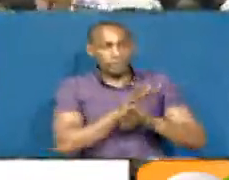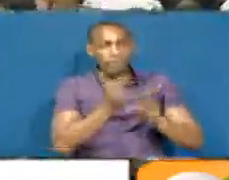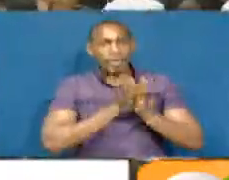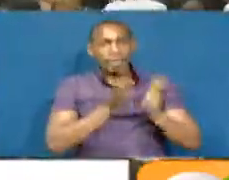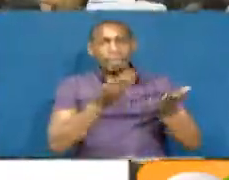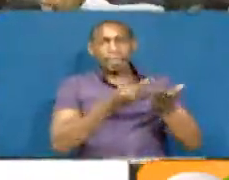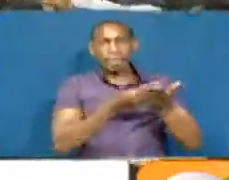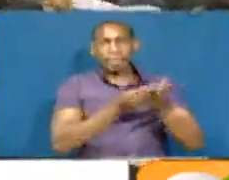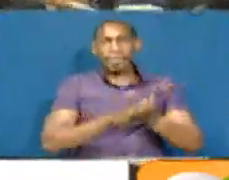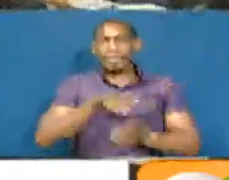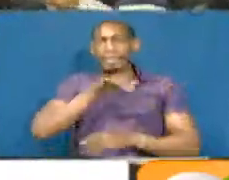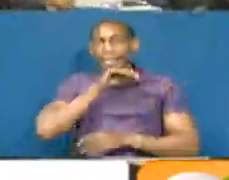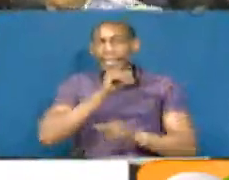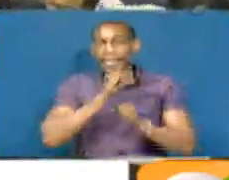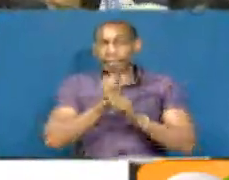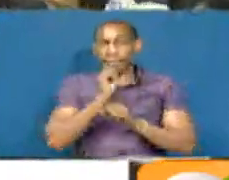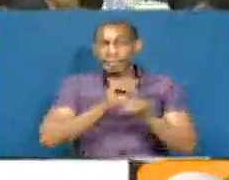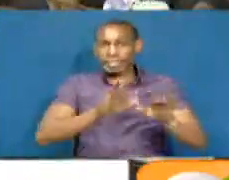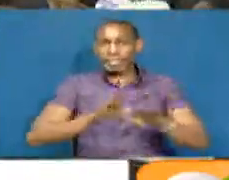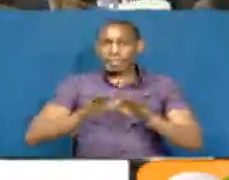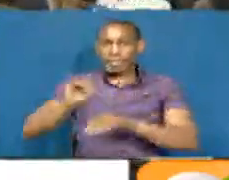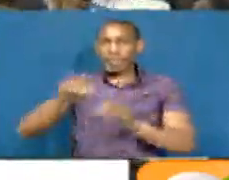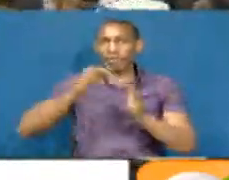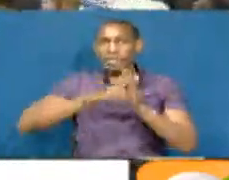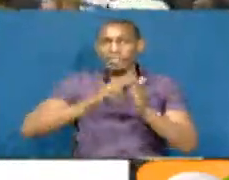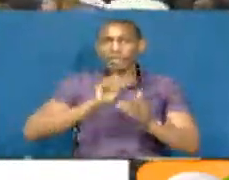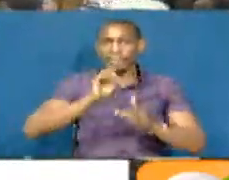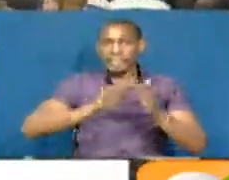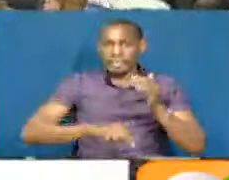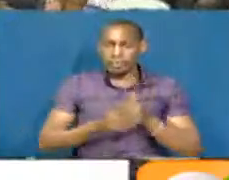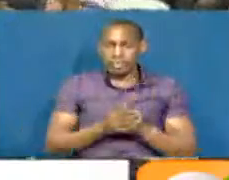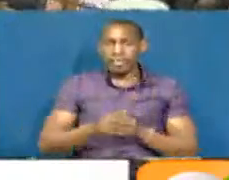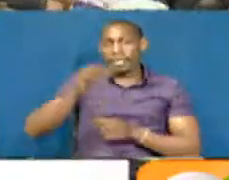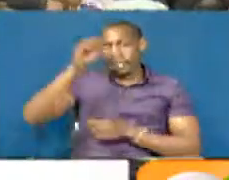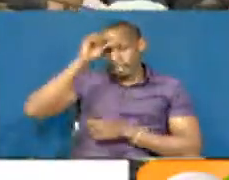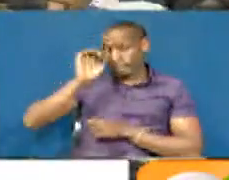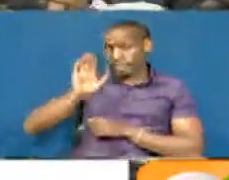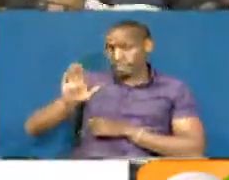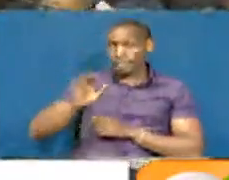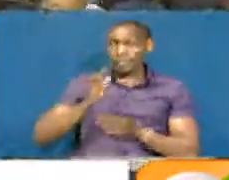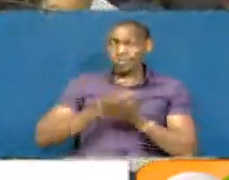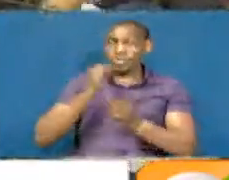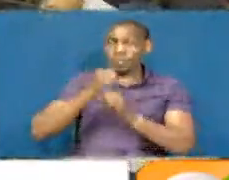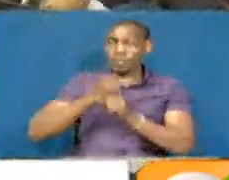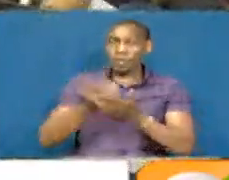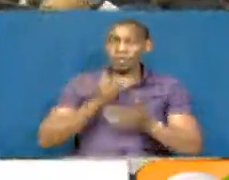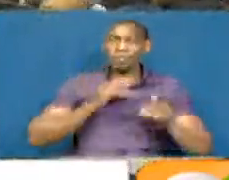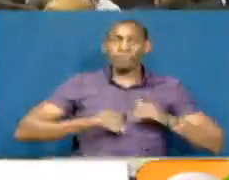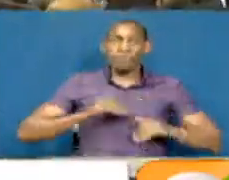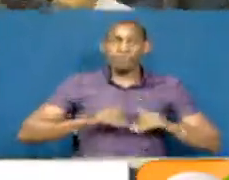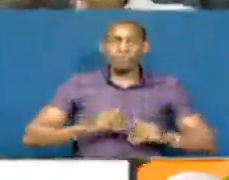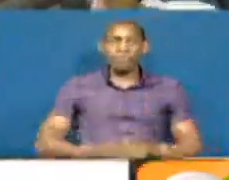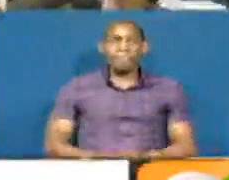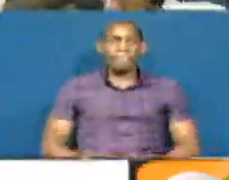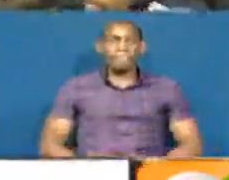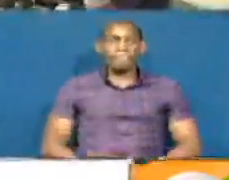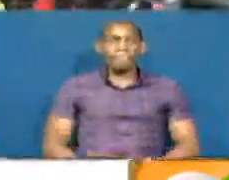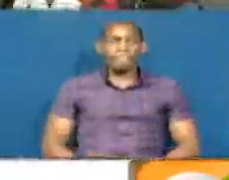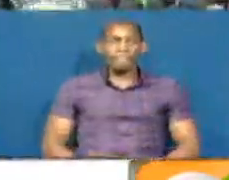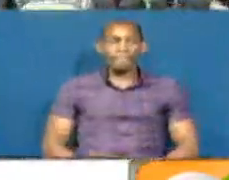umma. Odinga ambaye alifanya kampeni kaunti ya Machakos amedokeza kuwa serikali yake itapambana na ufisadi.